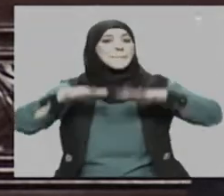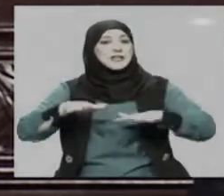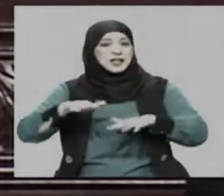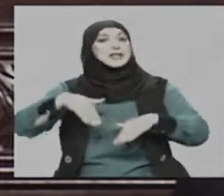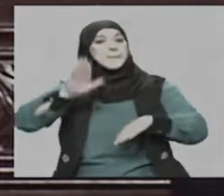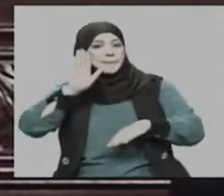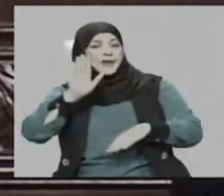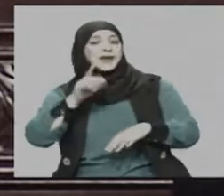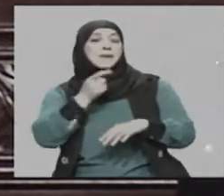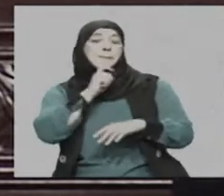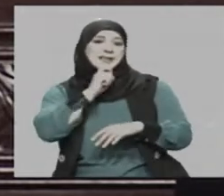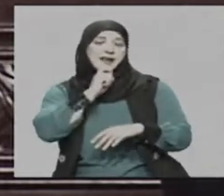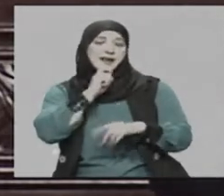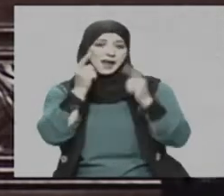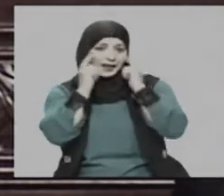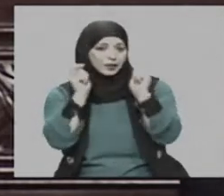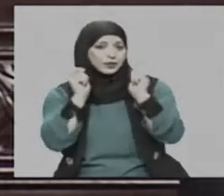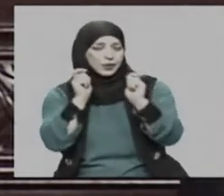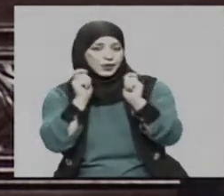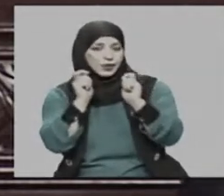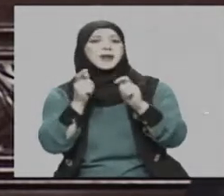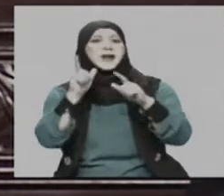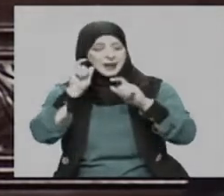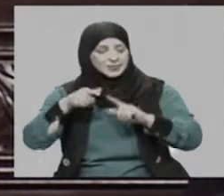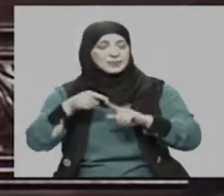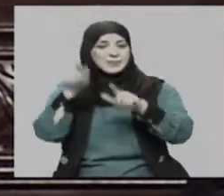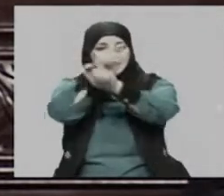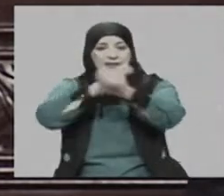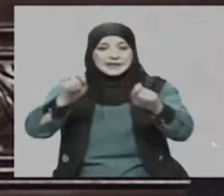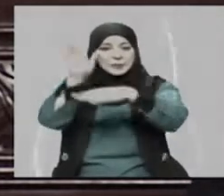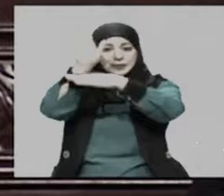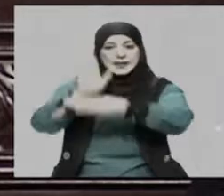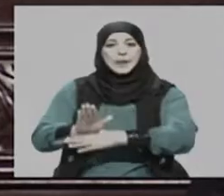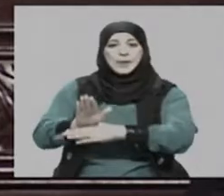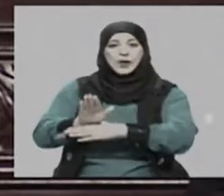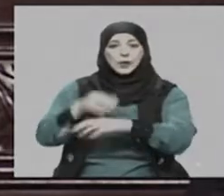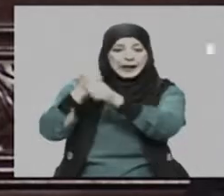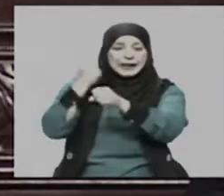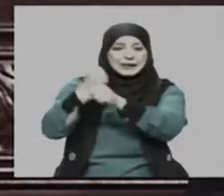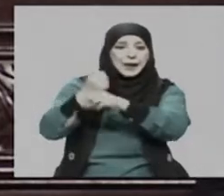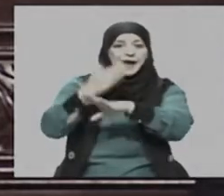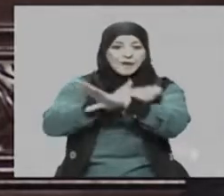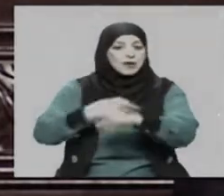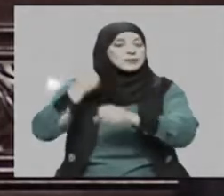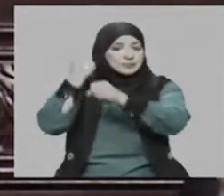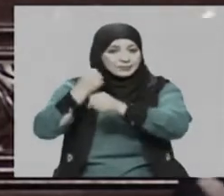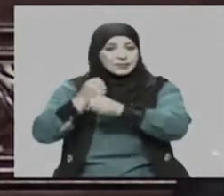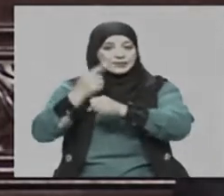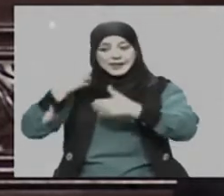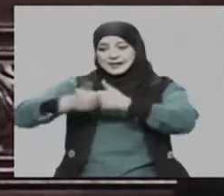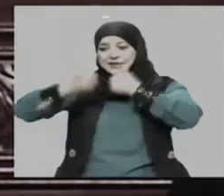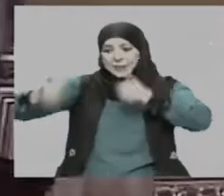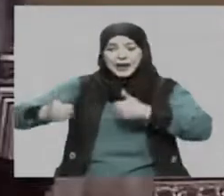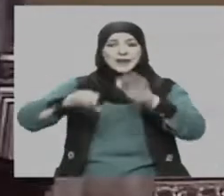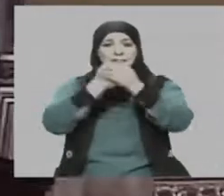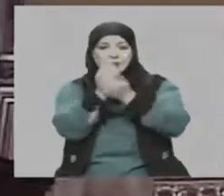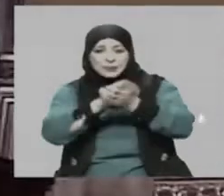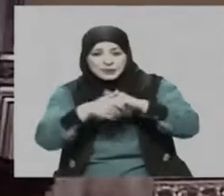ديما نحافظوا على اللي عملناه، نحافظوا على الوقاية اللي نطلبوها، التباعد، لبسين